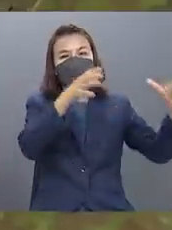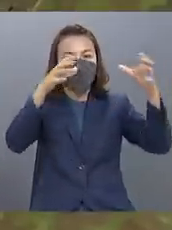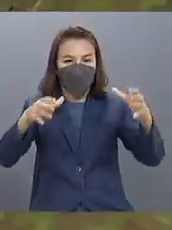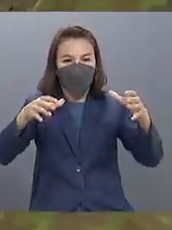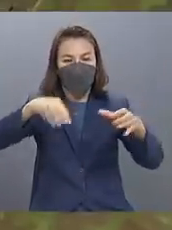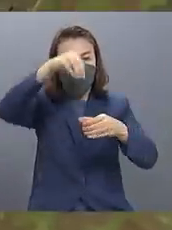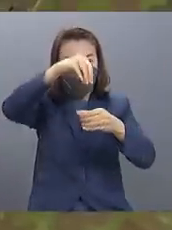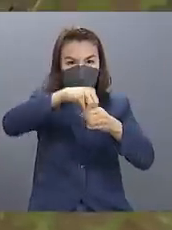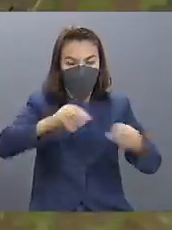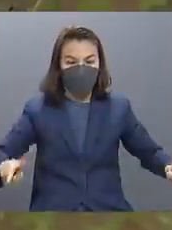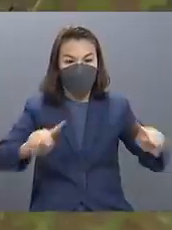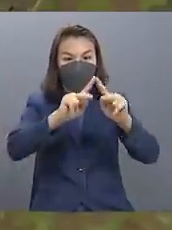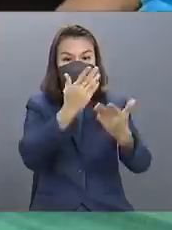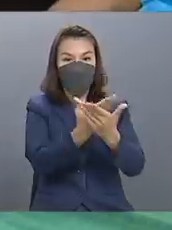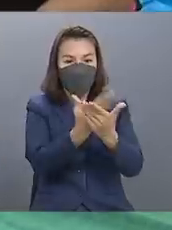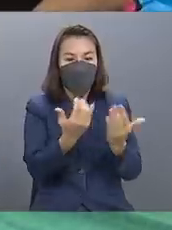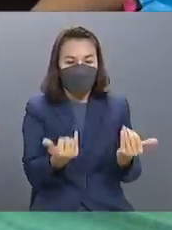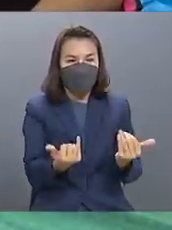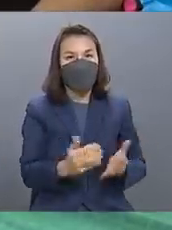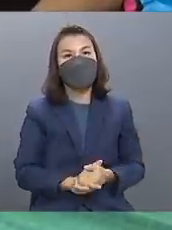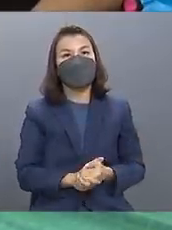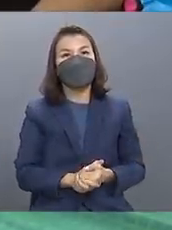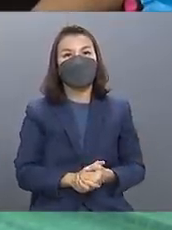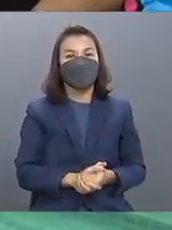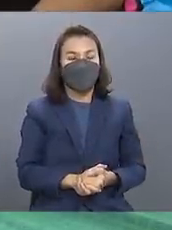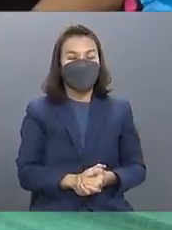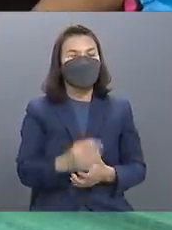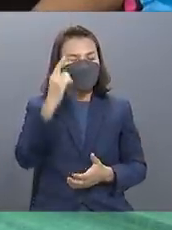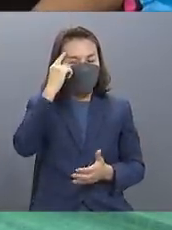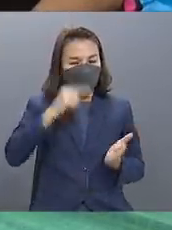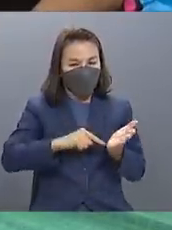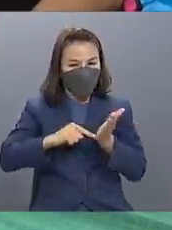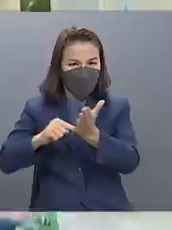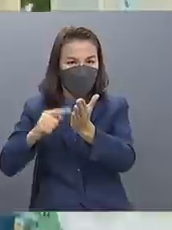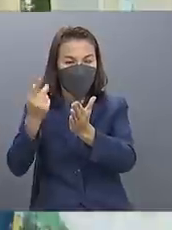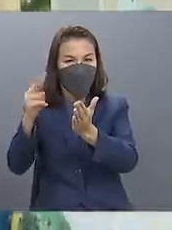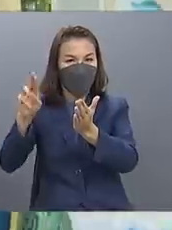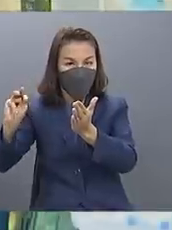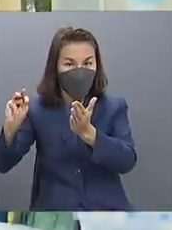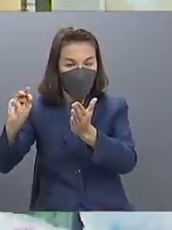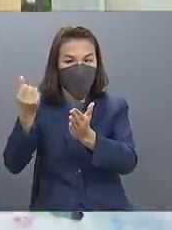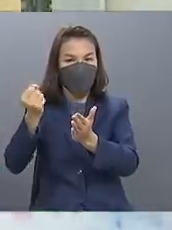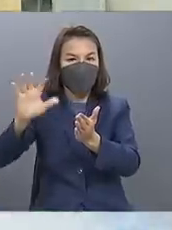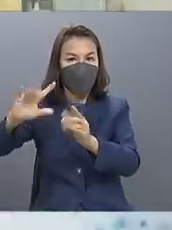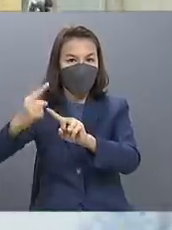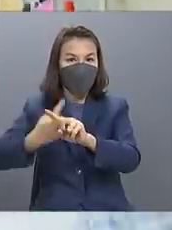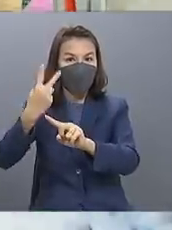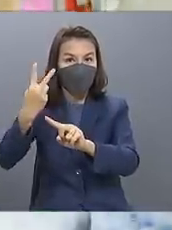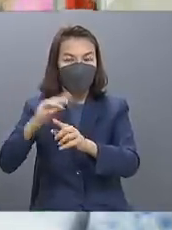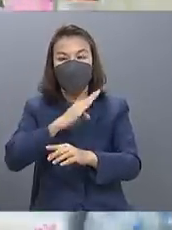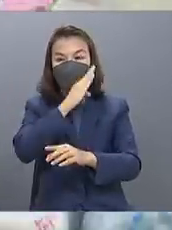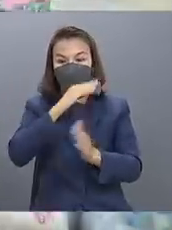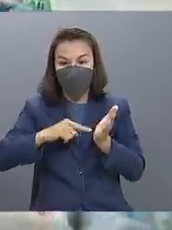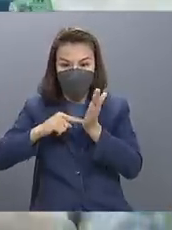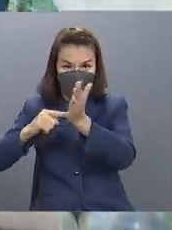การคลังอย่างไรก็ตามนะครับคาดว่าจะถูกผลักดันเข้าครมในวันที่15กุมภาพันธ์นี้ครับซึ่งถ้าเรื่องนี้เข้าที่ประชุมครม.แล้วนะครับ